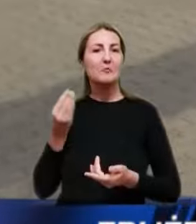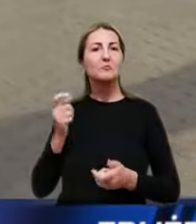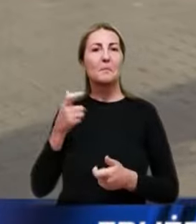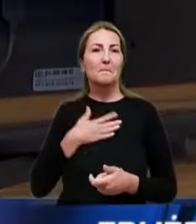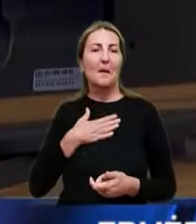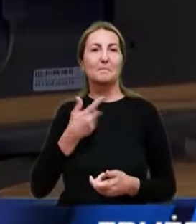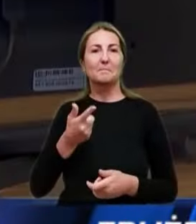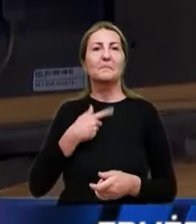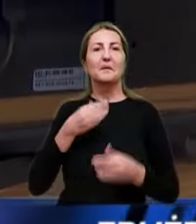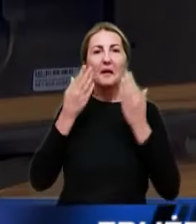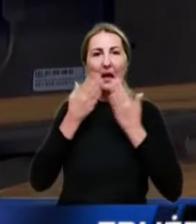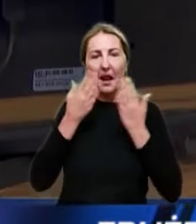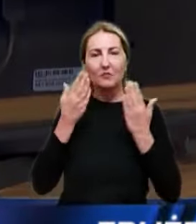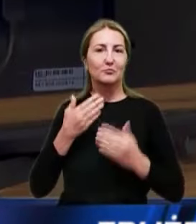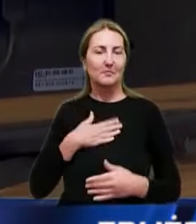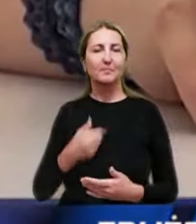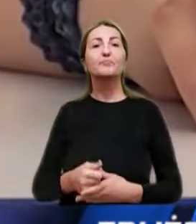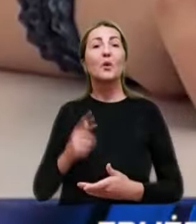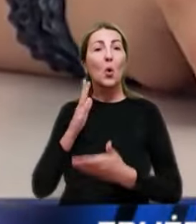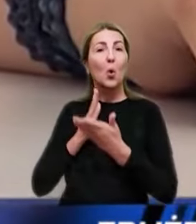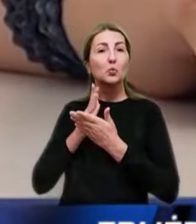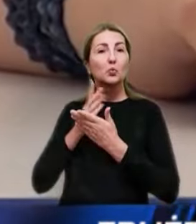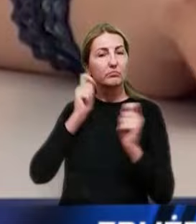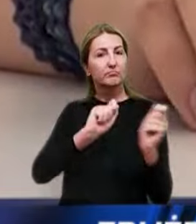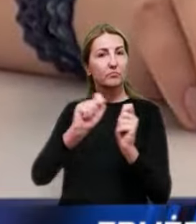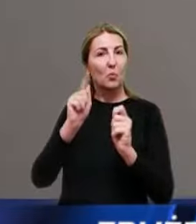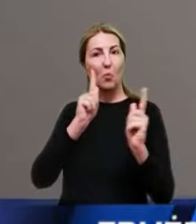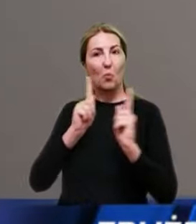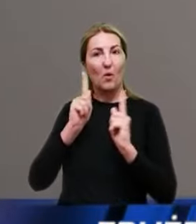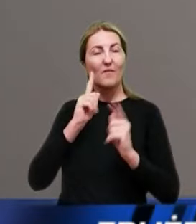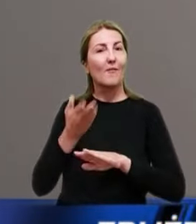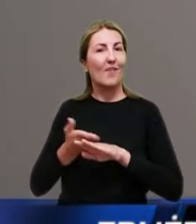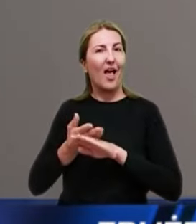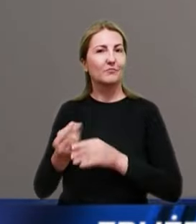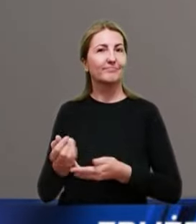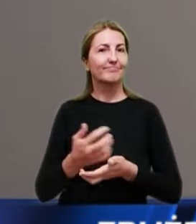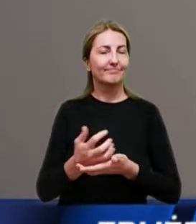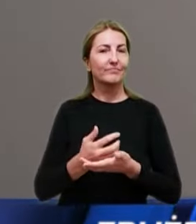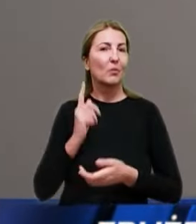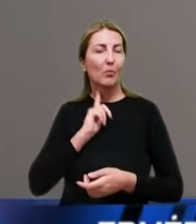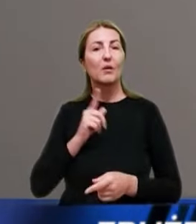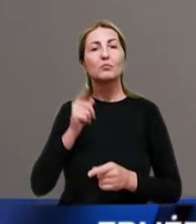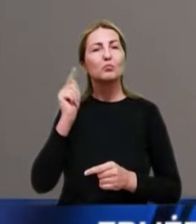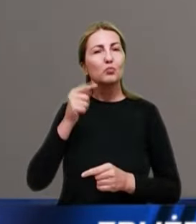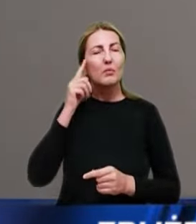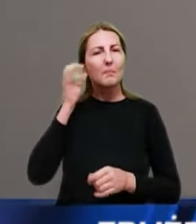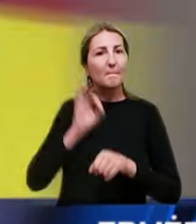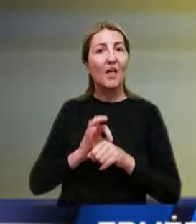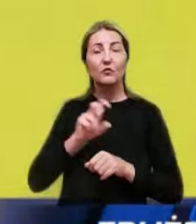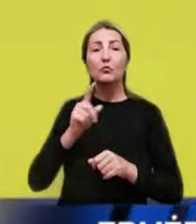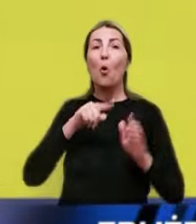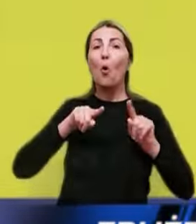ręczniki, frotę. Służby ostrzegają przed fałszywymi zbiórkami. Przede wszystkim powinniśmy się upewnić, czy organizatorzy udostępniają swój